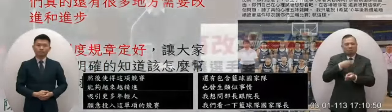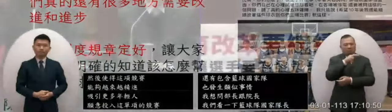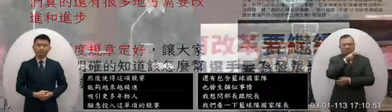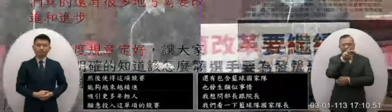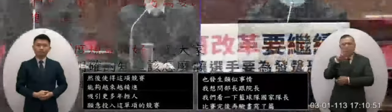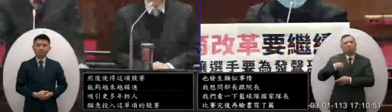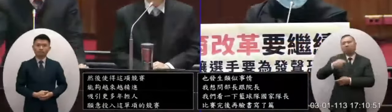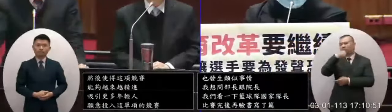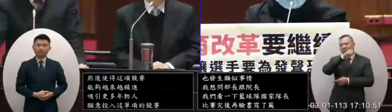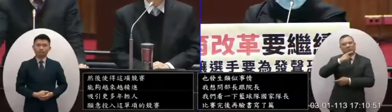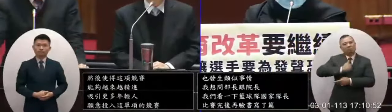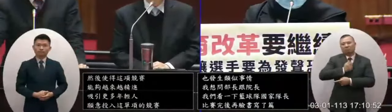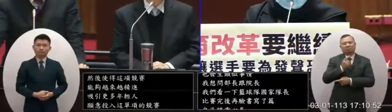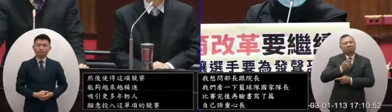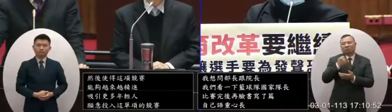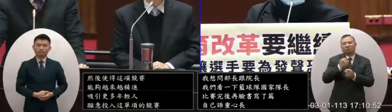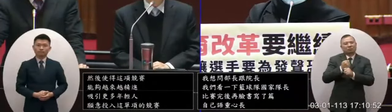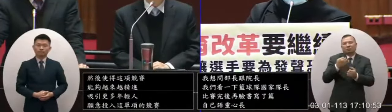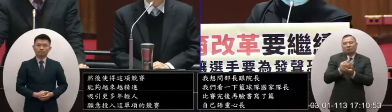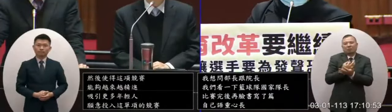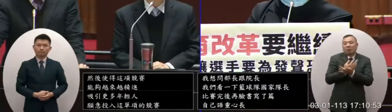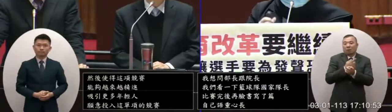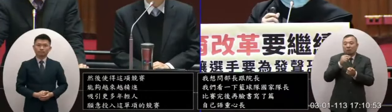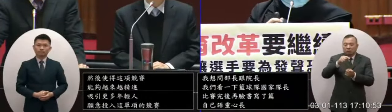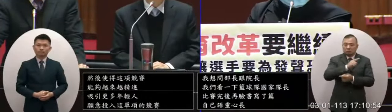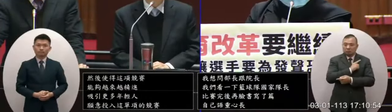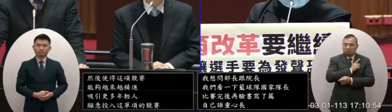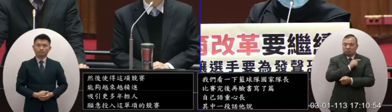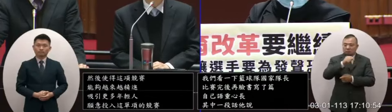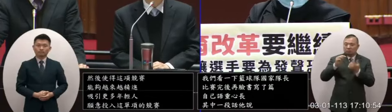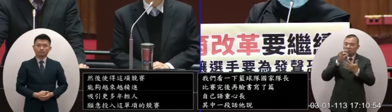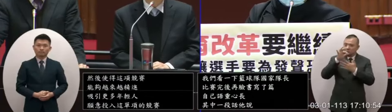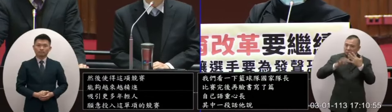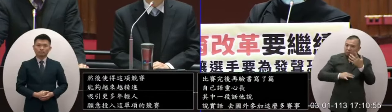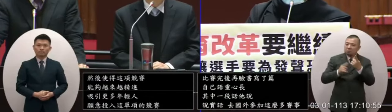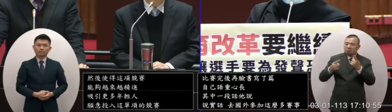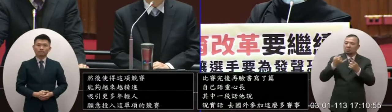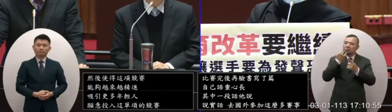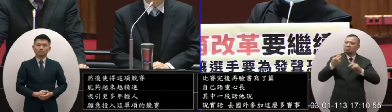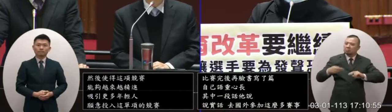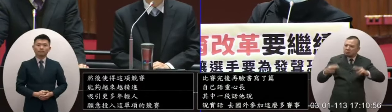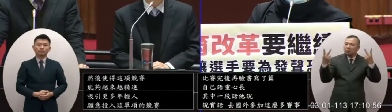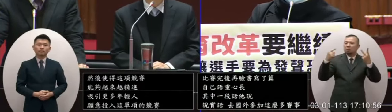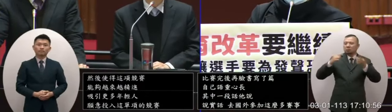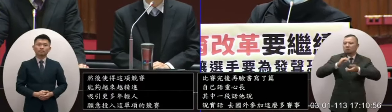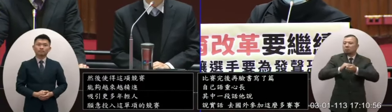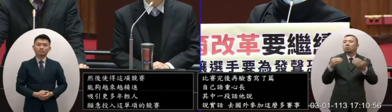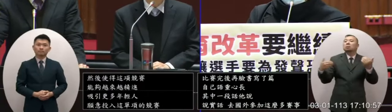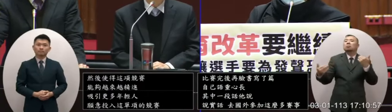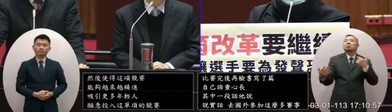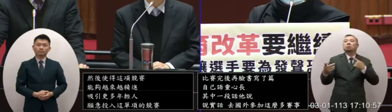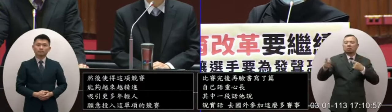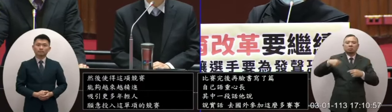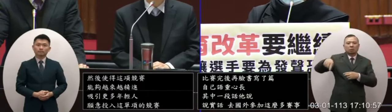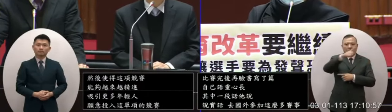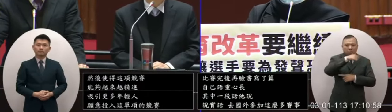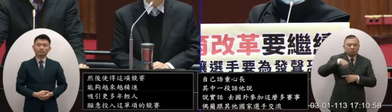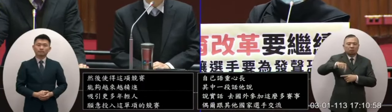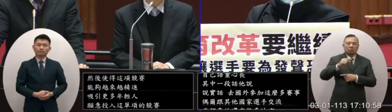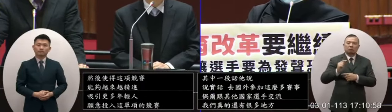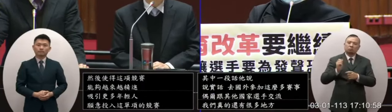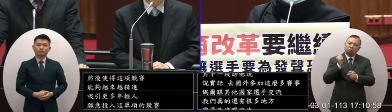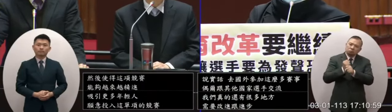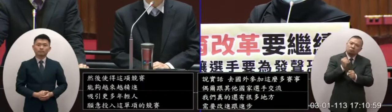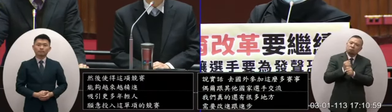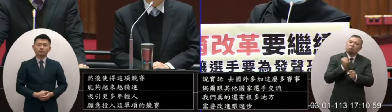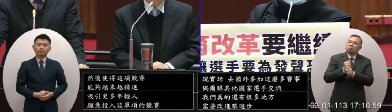进跟进步。有没有机会把各项制度规章都定好，让大家可以更明确知道要怎么透明的运作这些球队？也